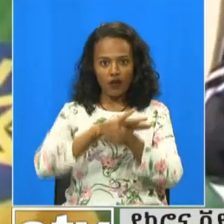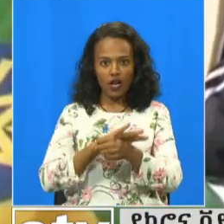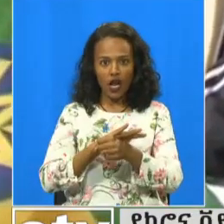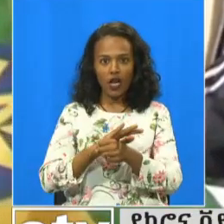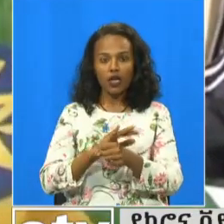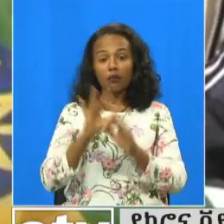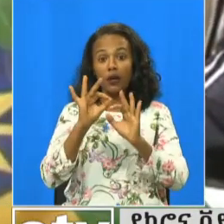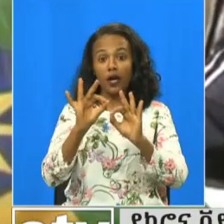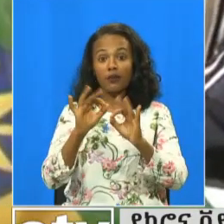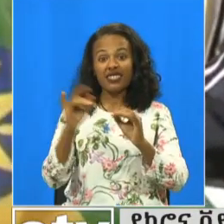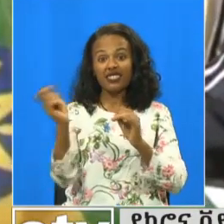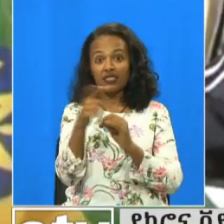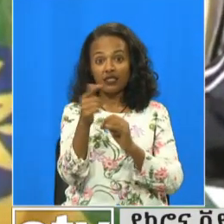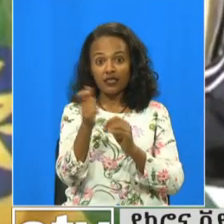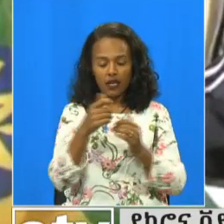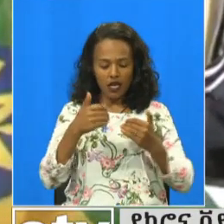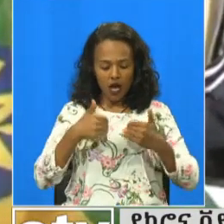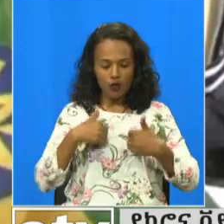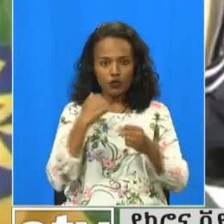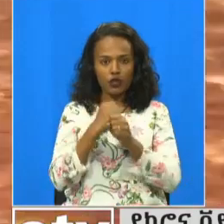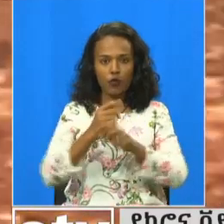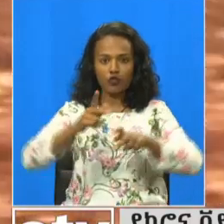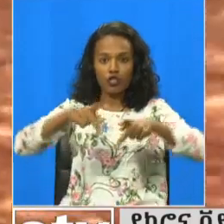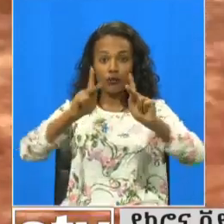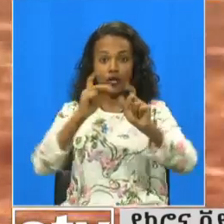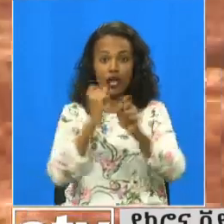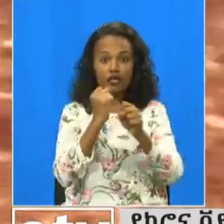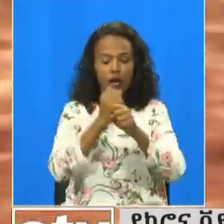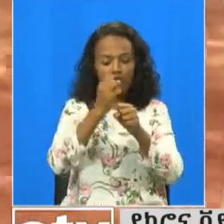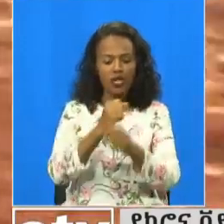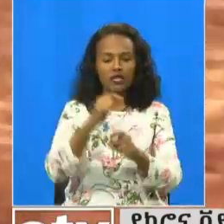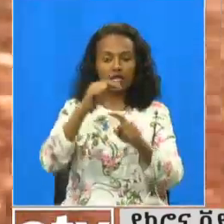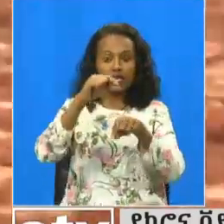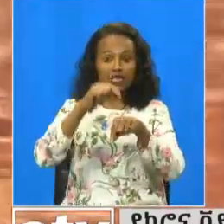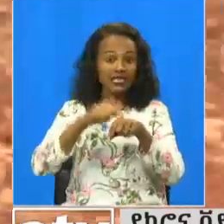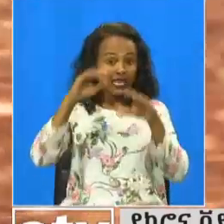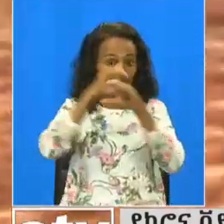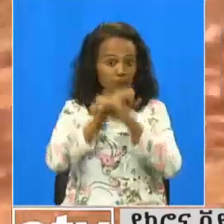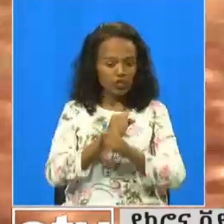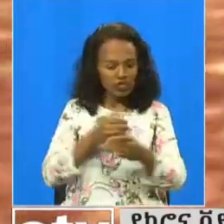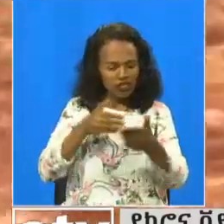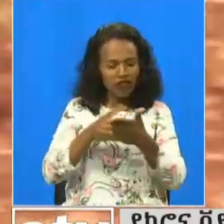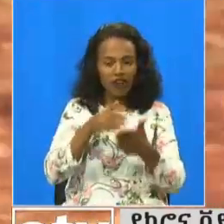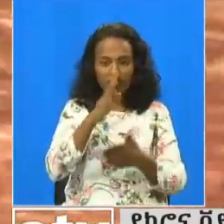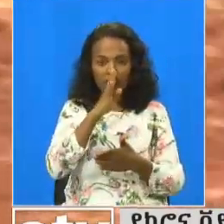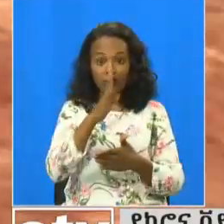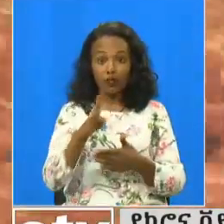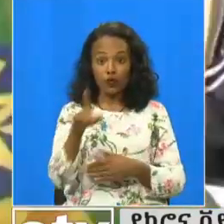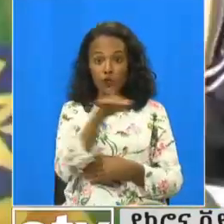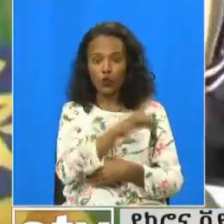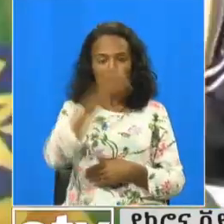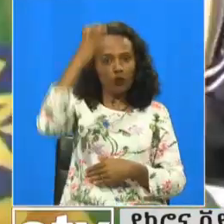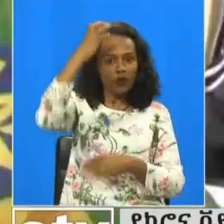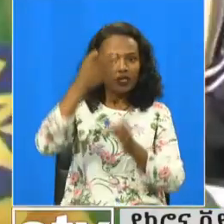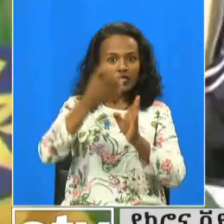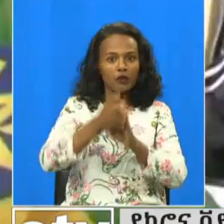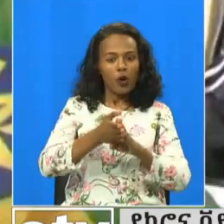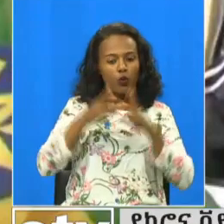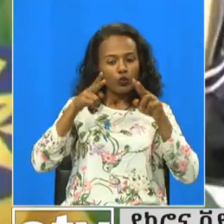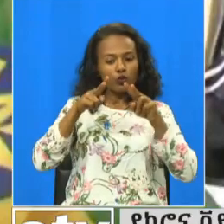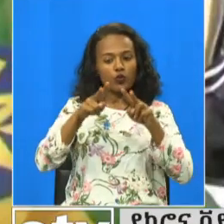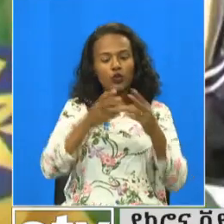ዘር አቅርቦት ዙሪያ ያሉ ተግዳሮቶች የግብርና ስራችንን በተያዘለት ጊዜ ለማከናወን እንቅፋት እየፈጠሩብን ስለሆነ በመንግስት በኩል